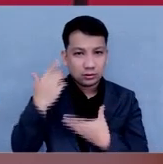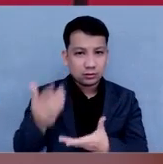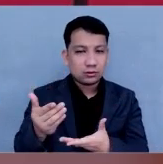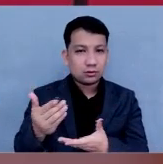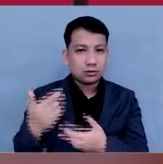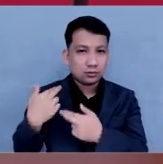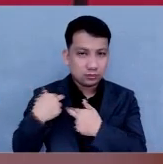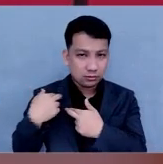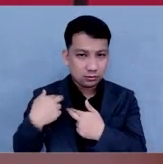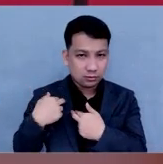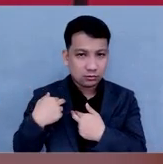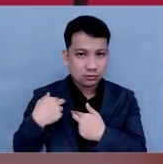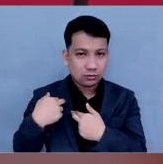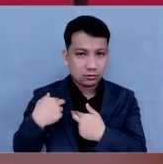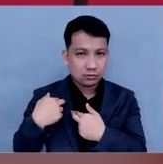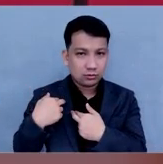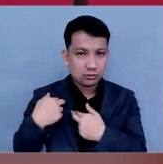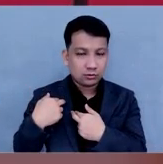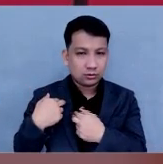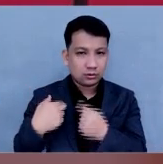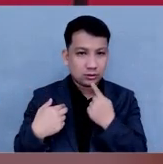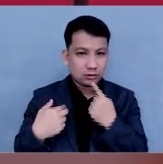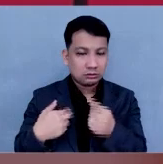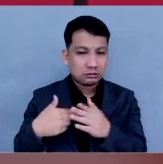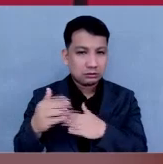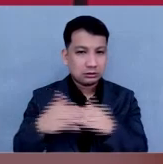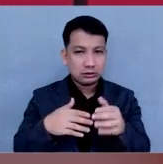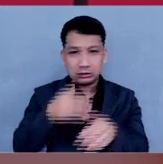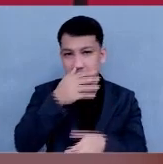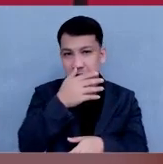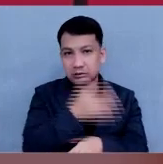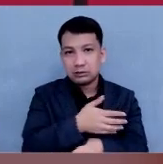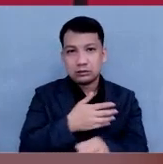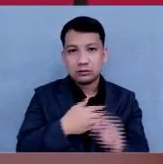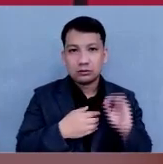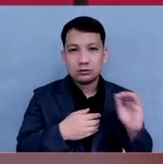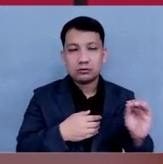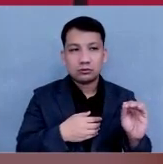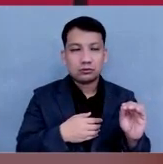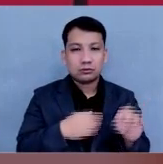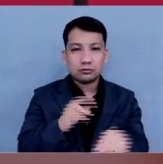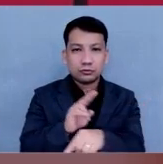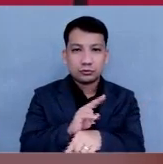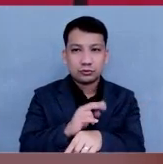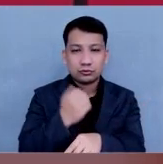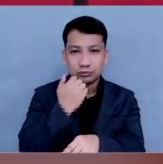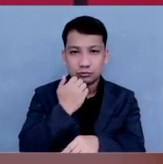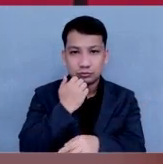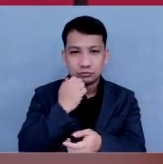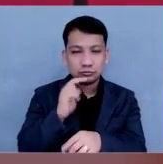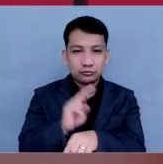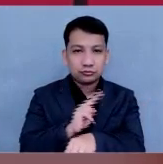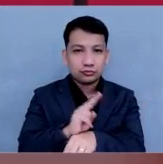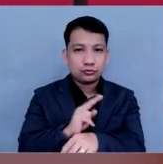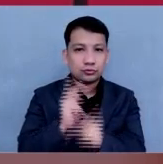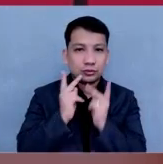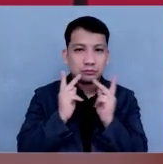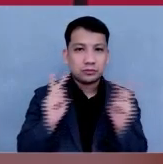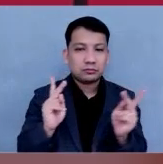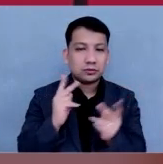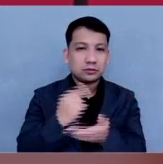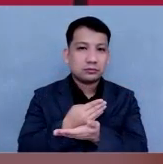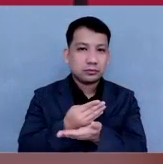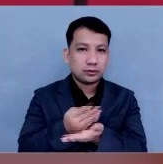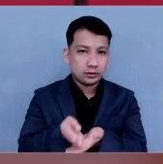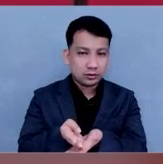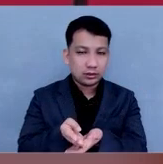accountability while conveniently ignoring their own misuse of public funds to